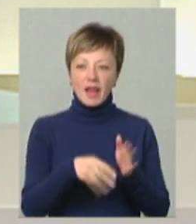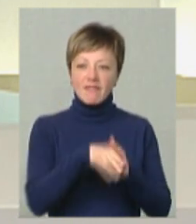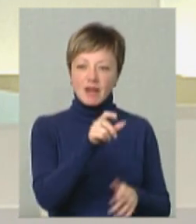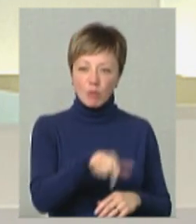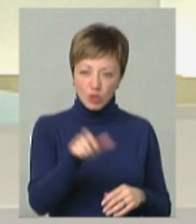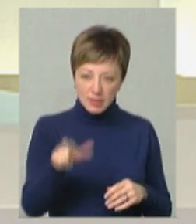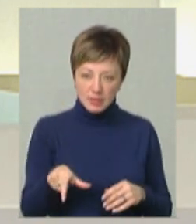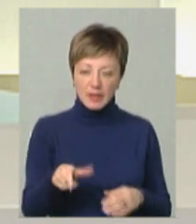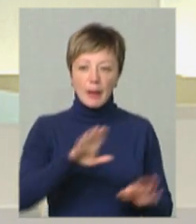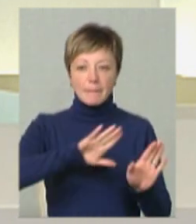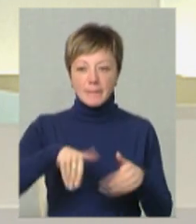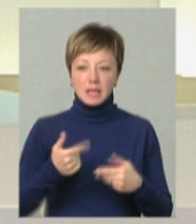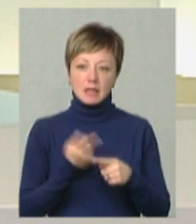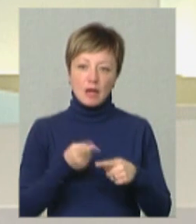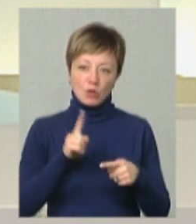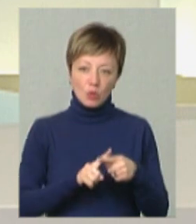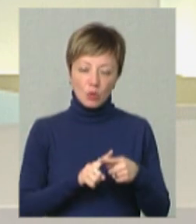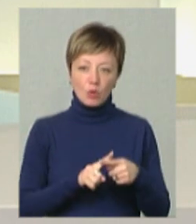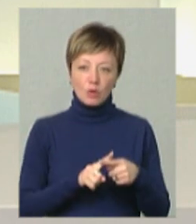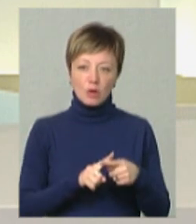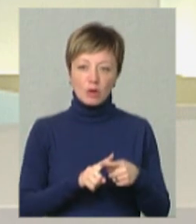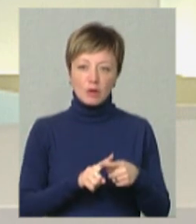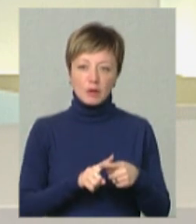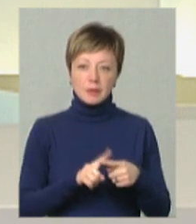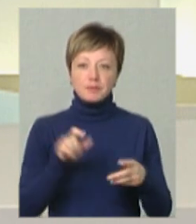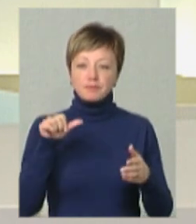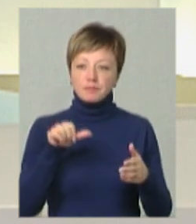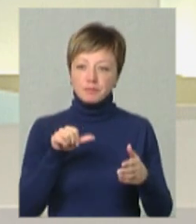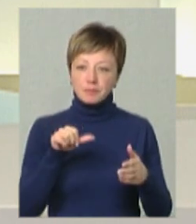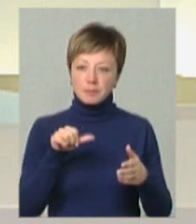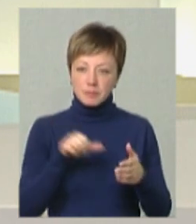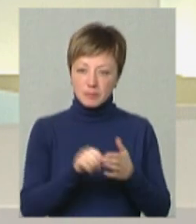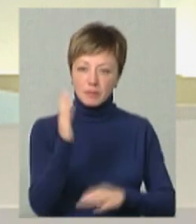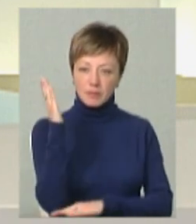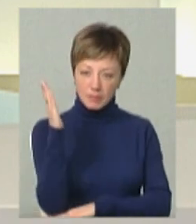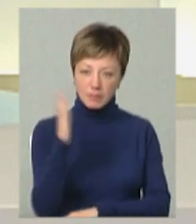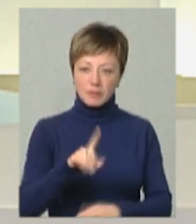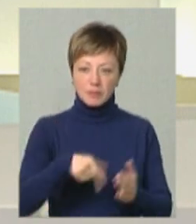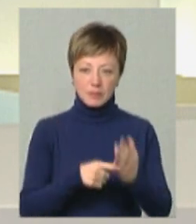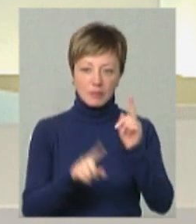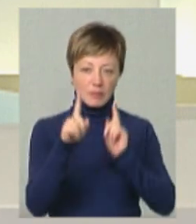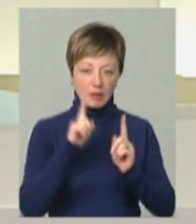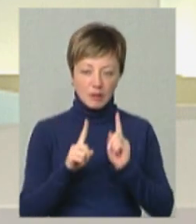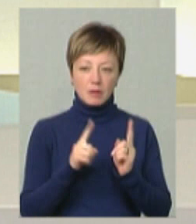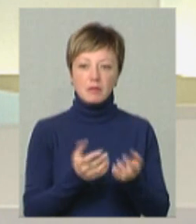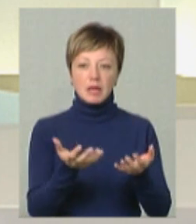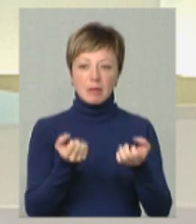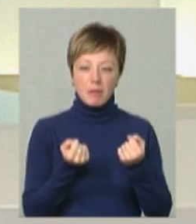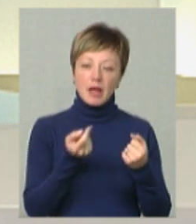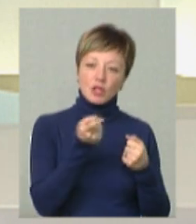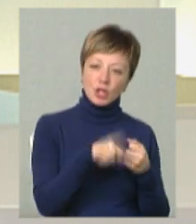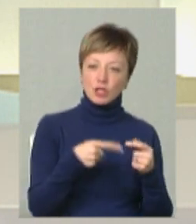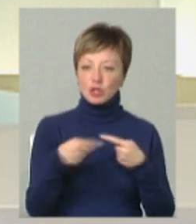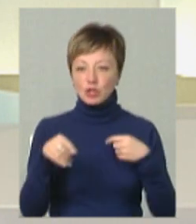виборців, тільки після того, натиснувши на кнопку, Хмельницька міська рада прийме те чи